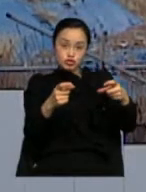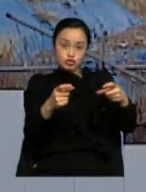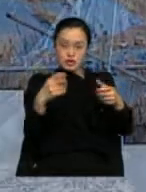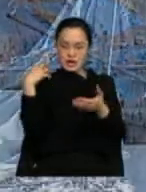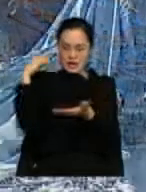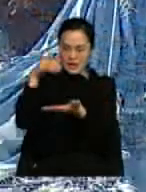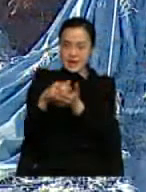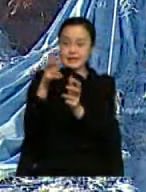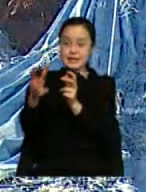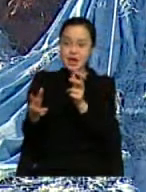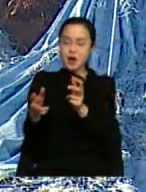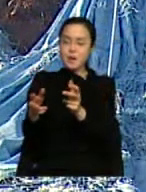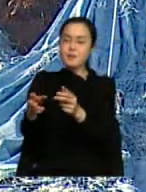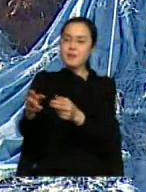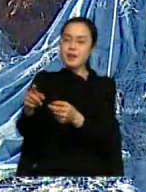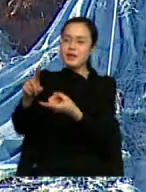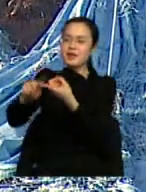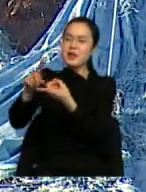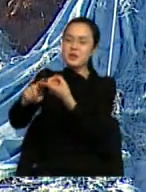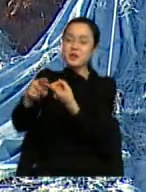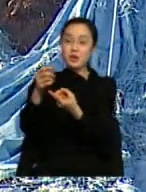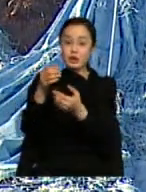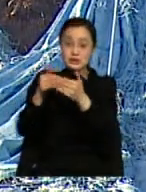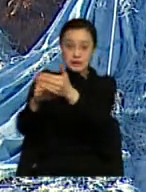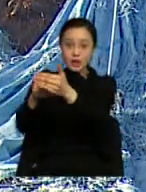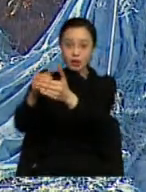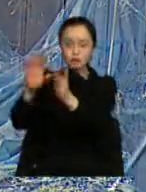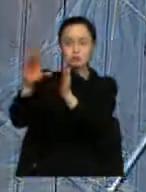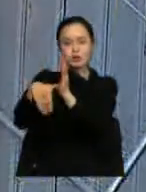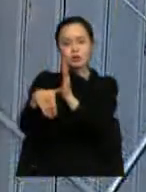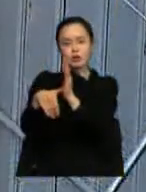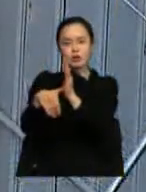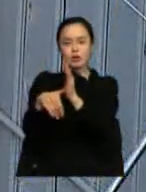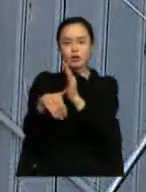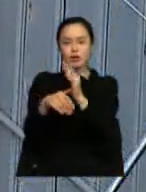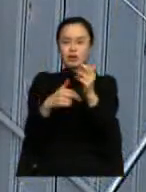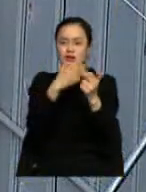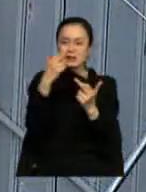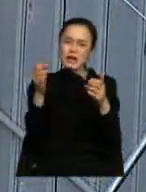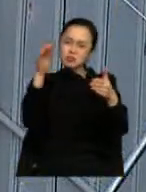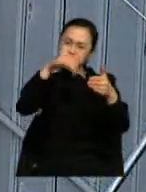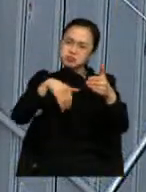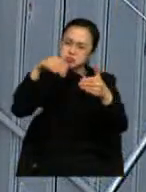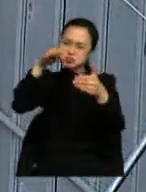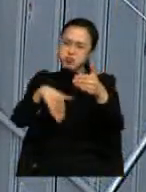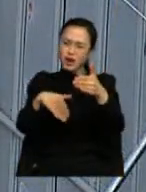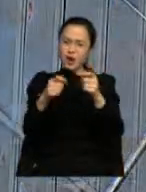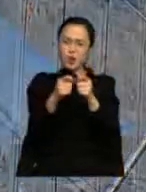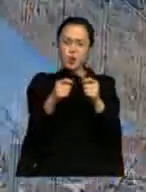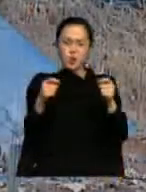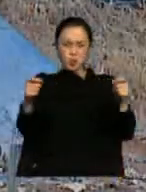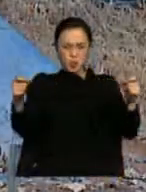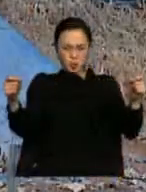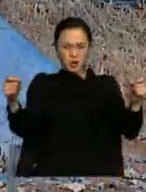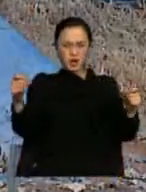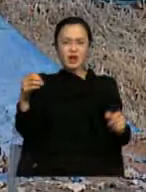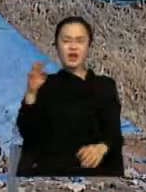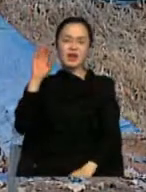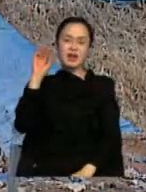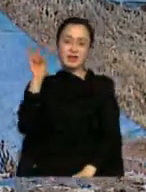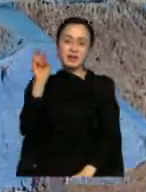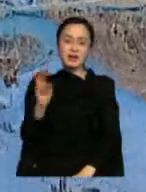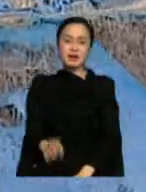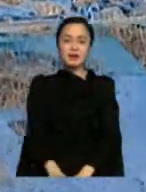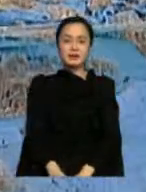하더라도 개발로 파헤쳐진 궁동 산이 제 모습을 찾기 에는 오랜 기간이 걸릴 것으로 보입니다 딜 i've 서울 경기